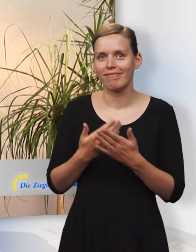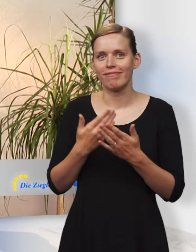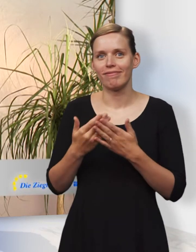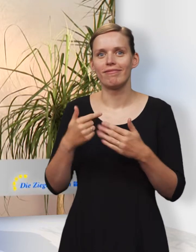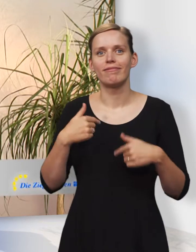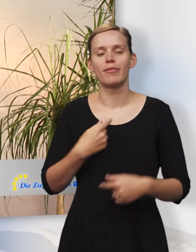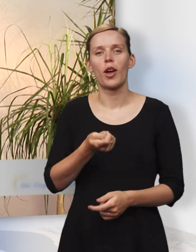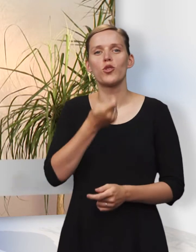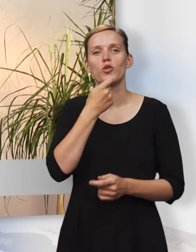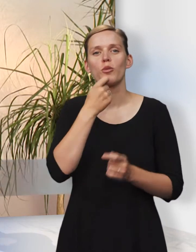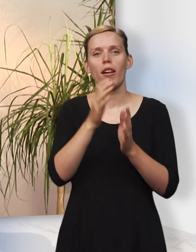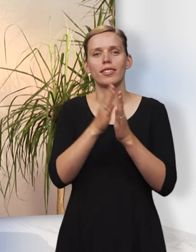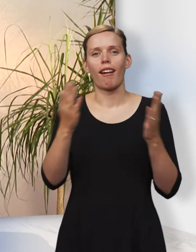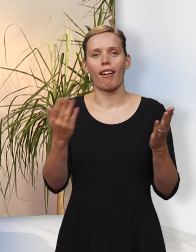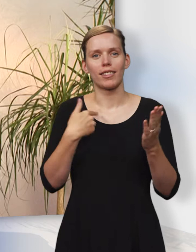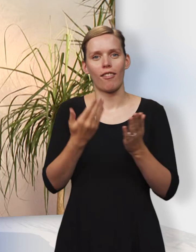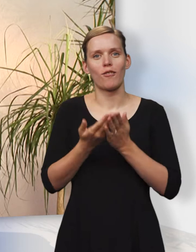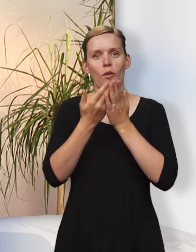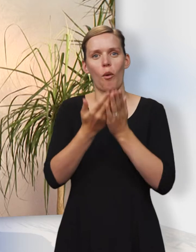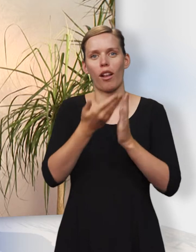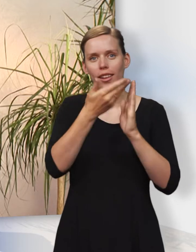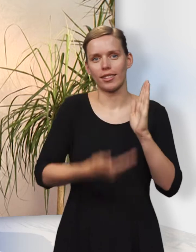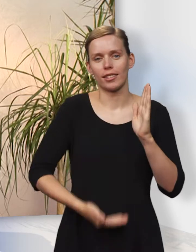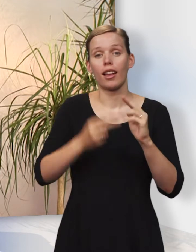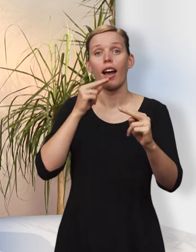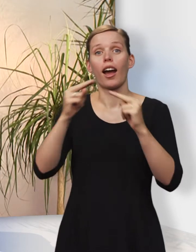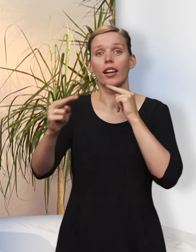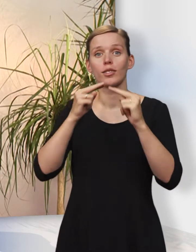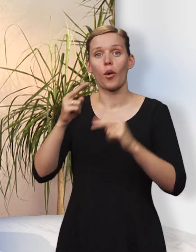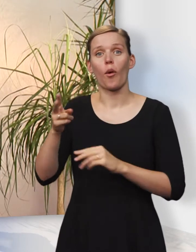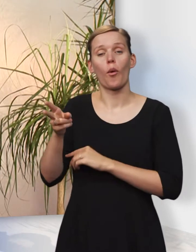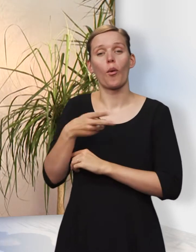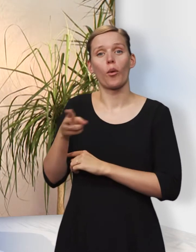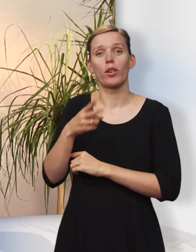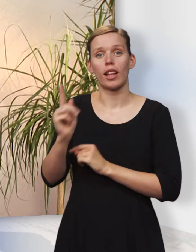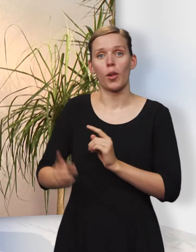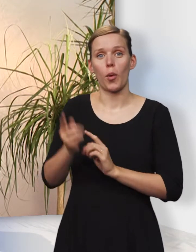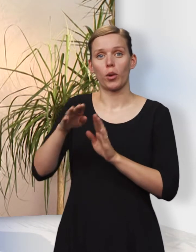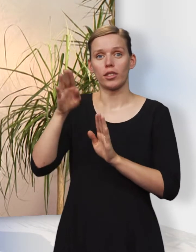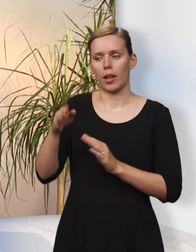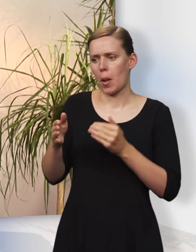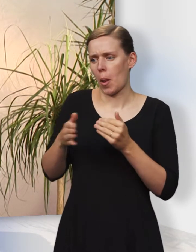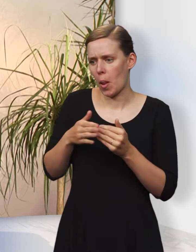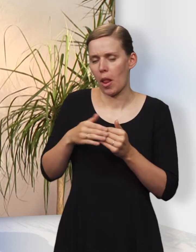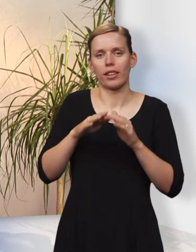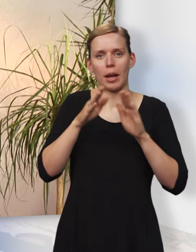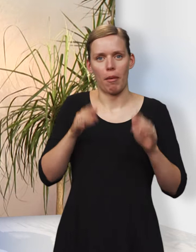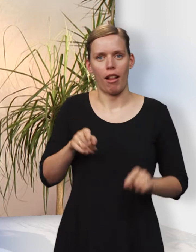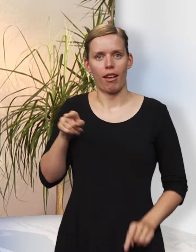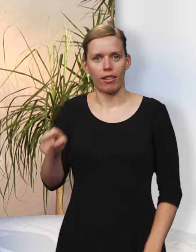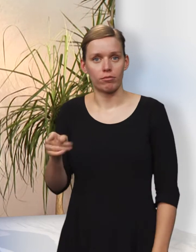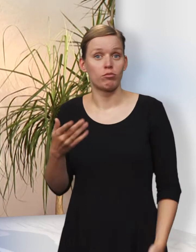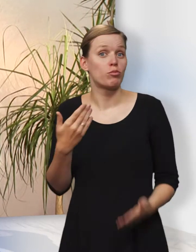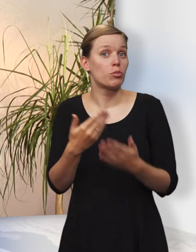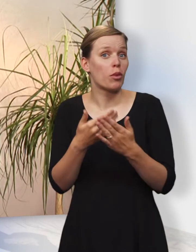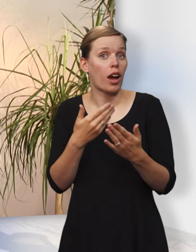Ihnen vor aus der Speisekarte des Restaurant und Hotel Höchsten, hier direkt neben unserer Kapelle. Wie